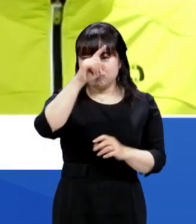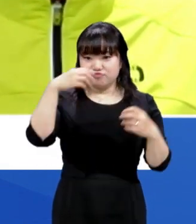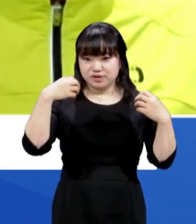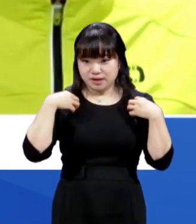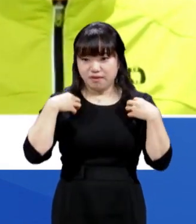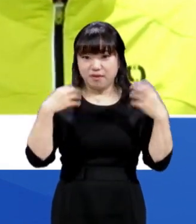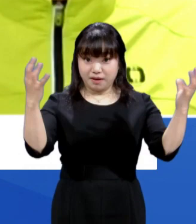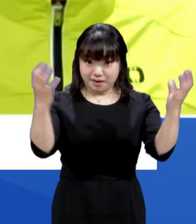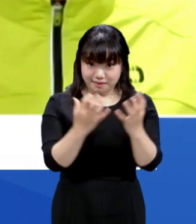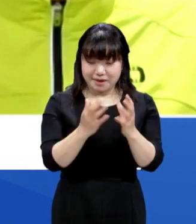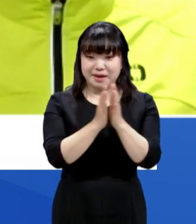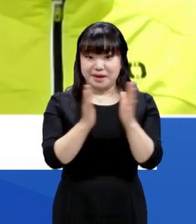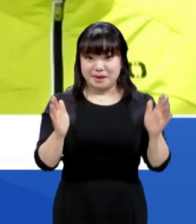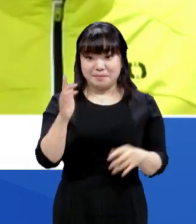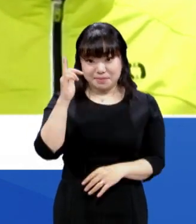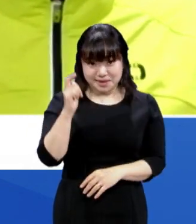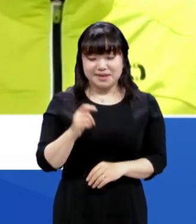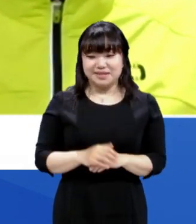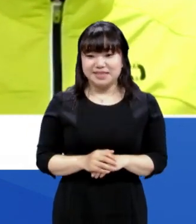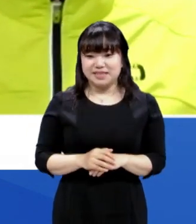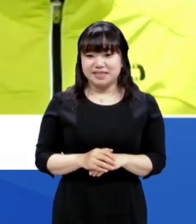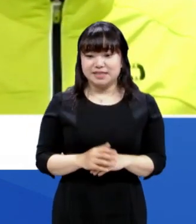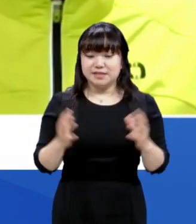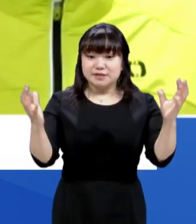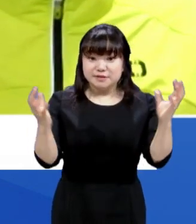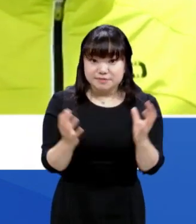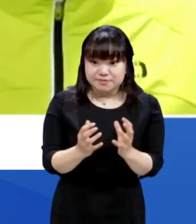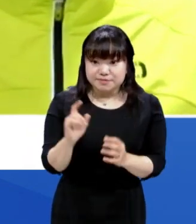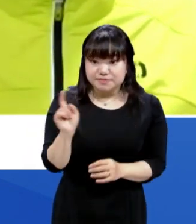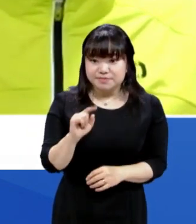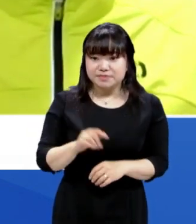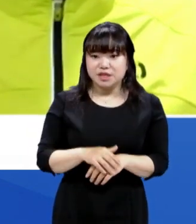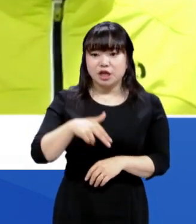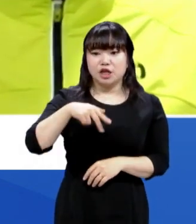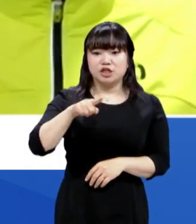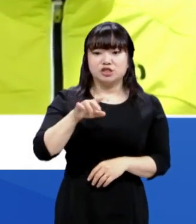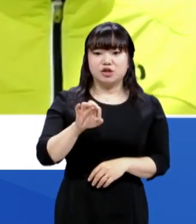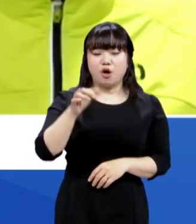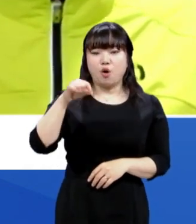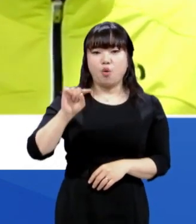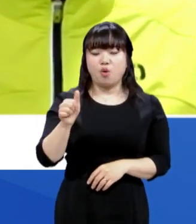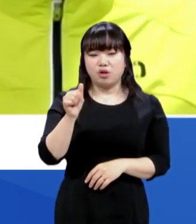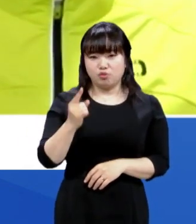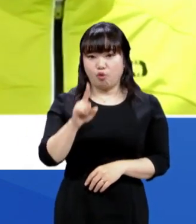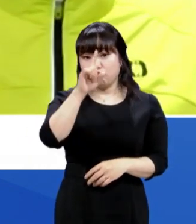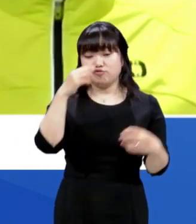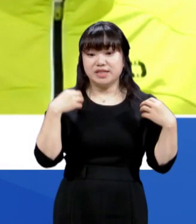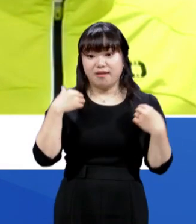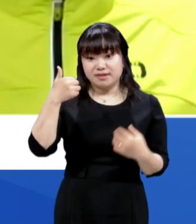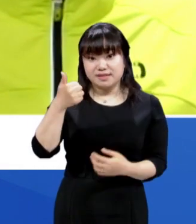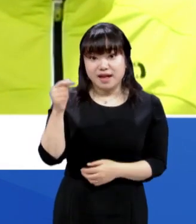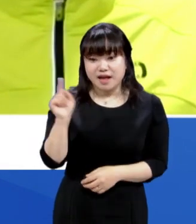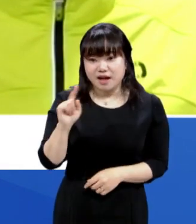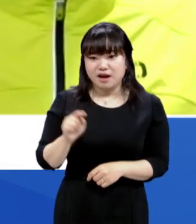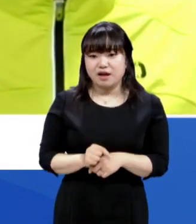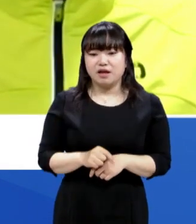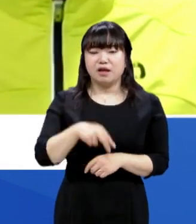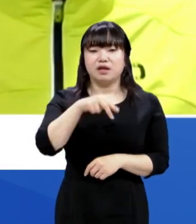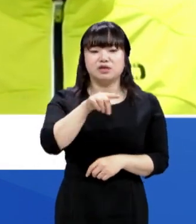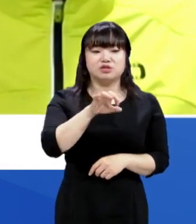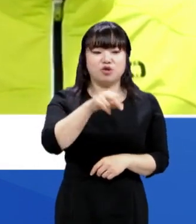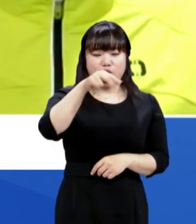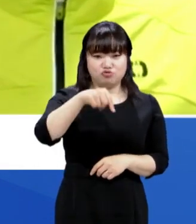개강식 을 가졌습니다 이 자리에서 정원호 성동구청장 은 성수동의 한국의